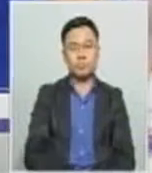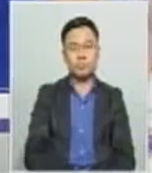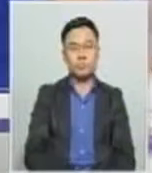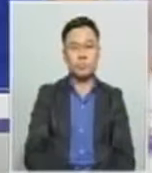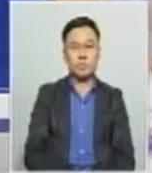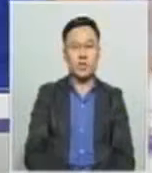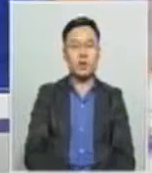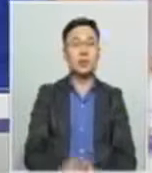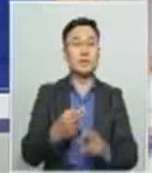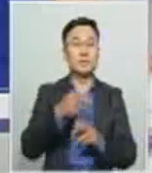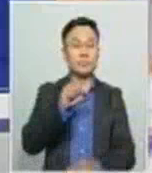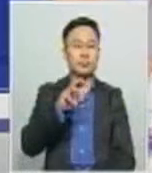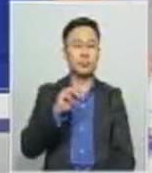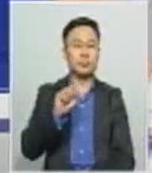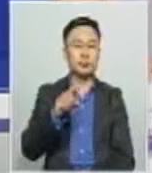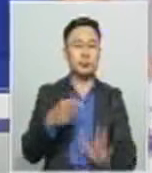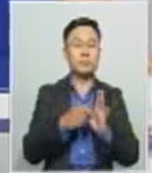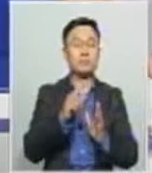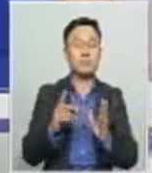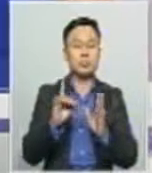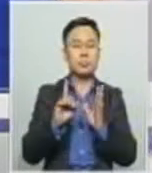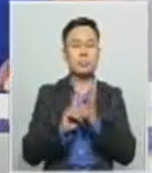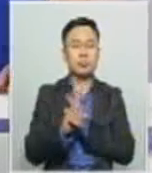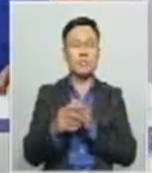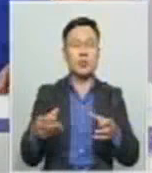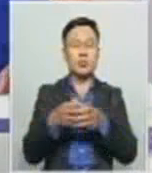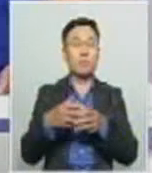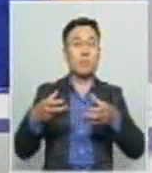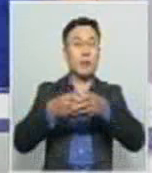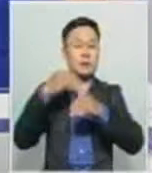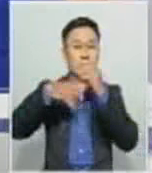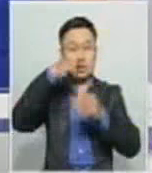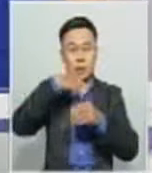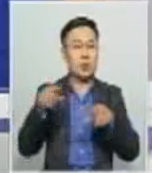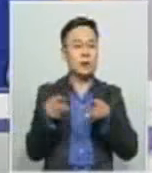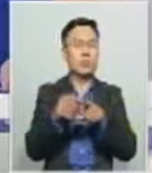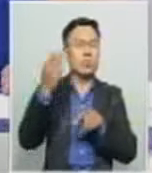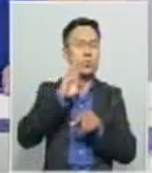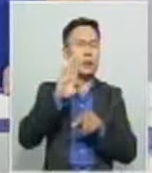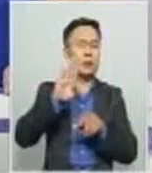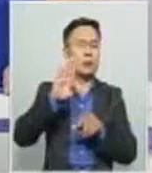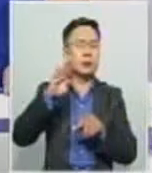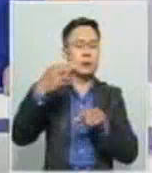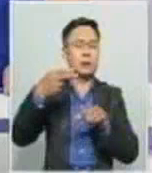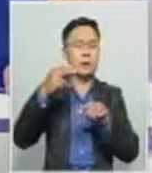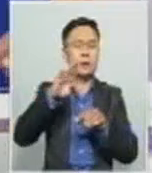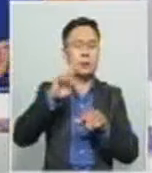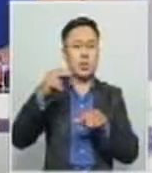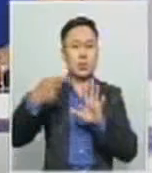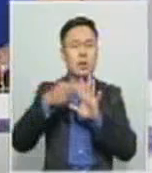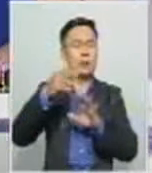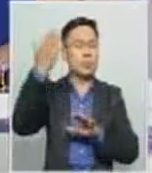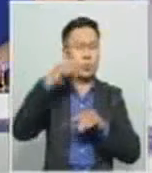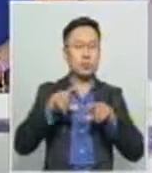ก็ถือว่าเป็นกำลังสำคัญนะฮะของพรรคชาติไทยพัฒนานะเป็นเคียงบ่าเคียงไหลคุณบรรหารศิลปะอาชามาตั้งแต่ส